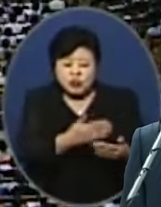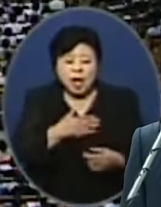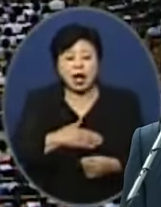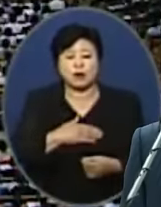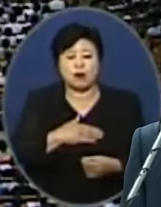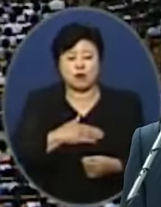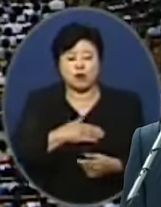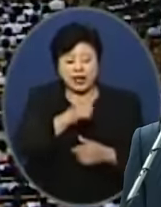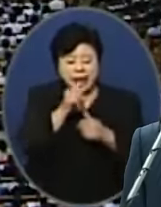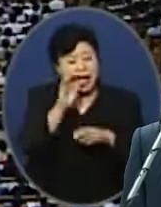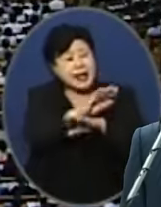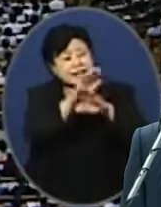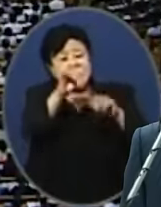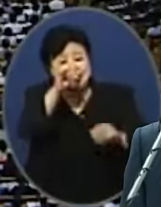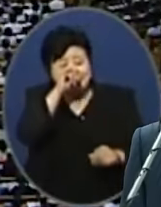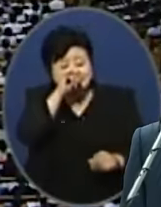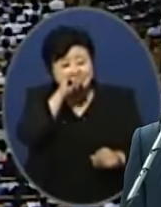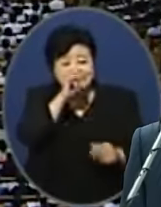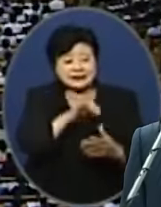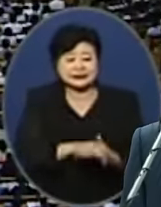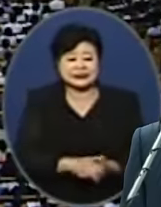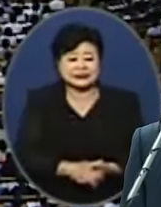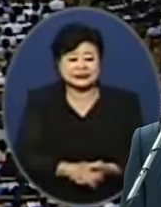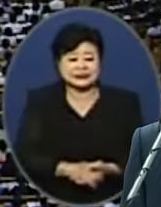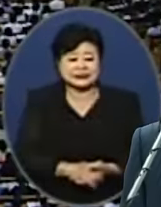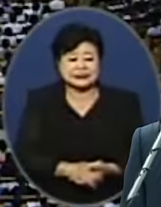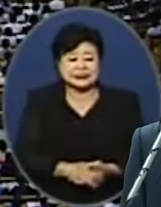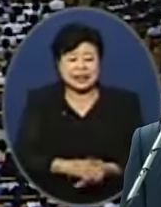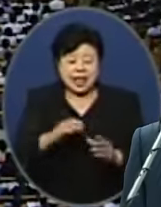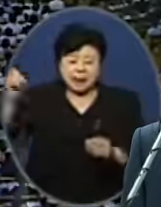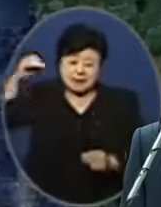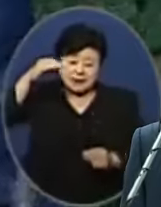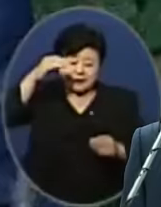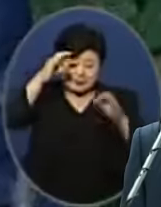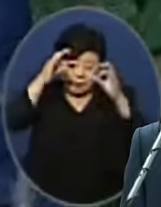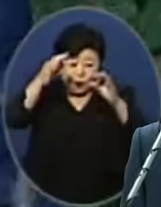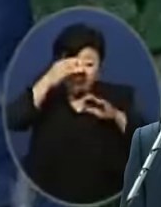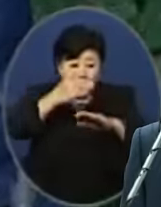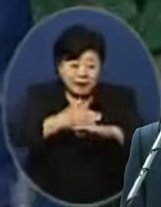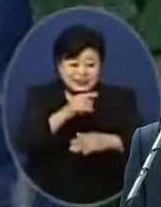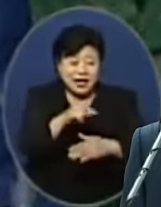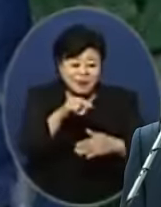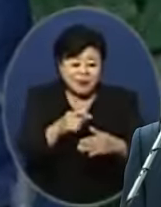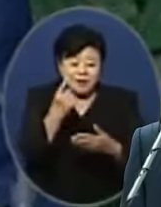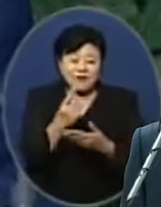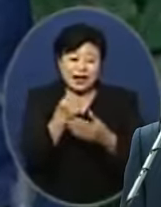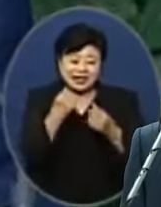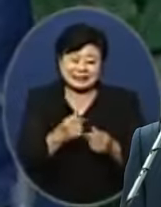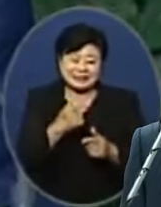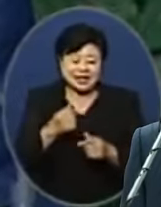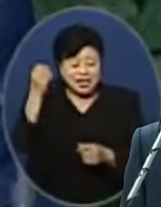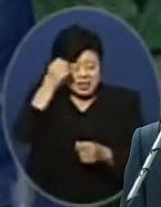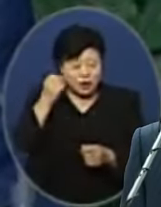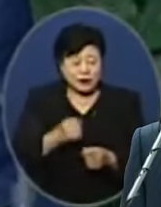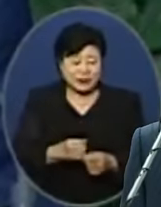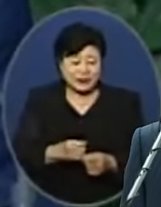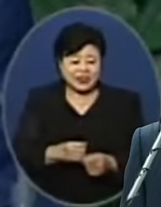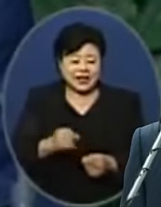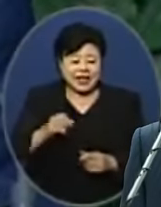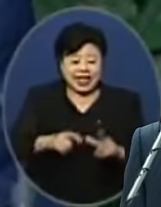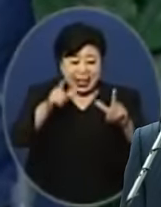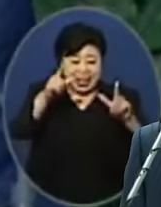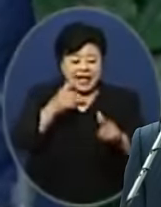알고 하늘에 있는 저 햇빛을 보고 감사하고 우리 마음속에 와 계신 영혼의